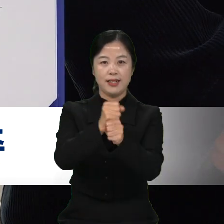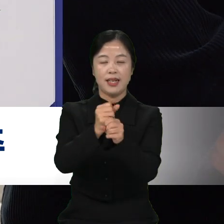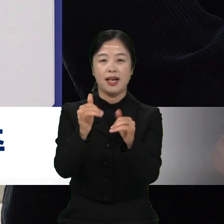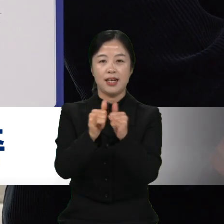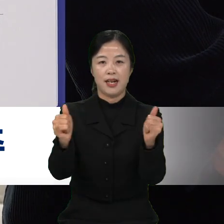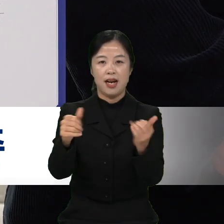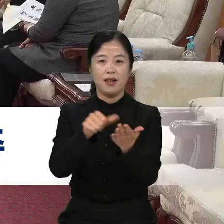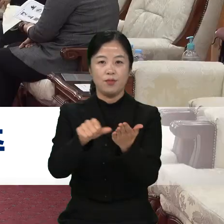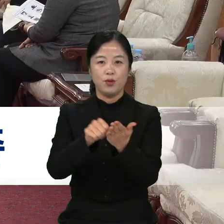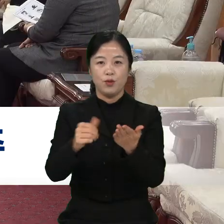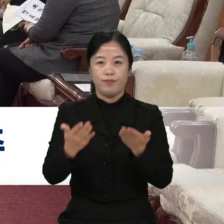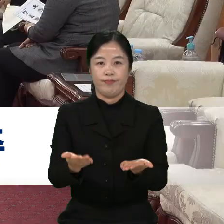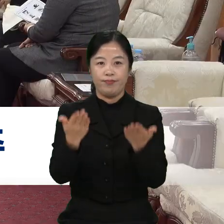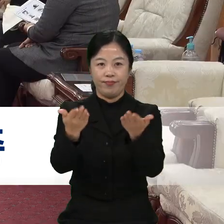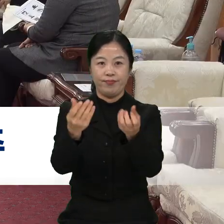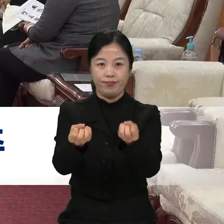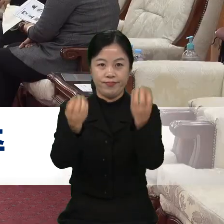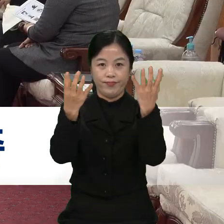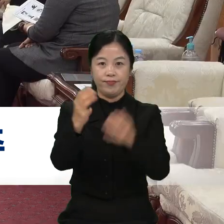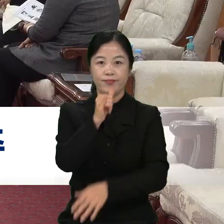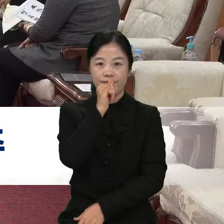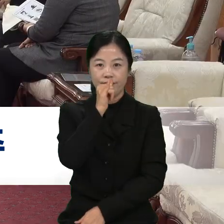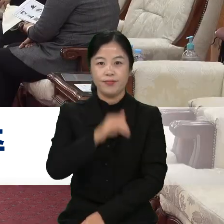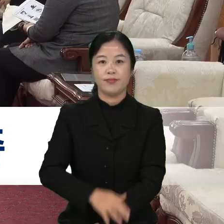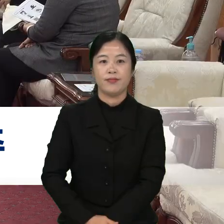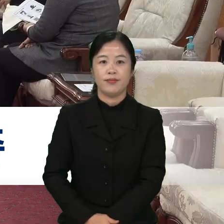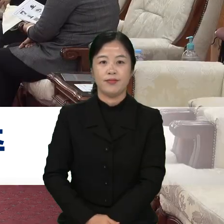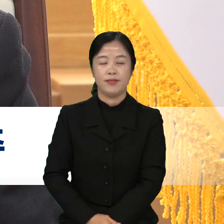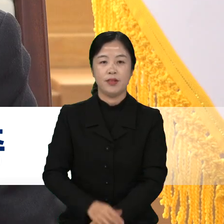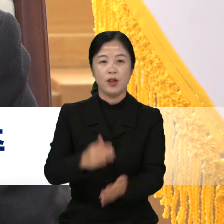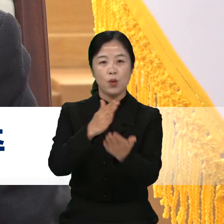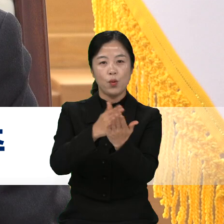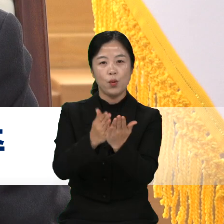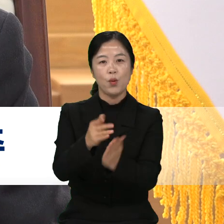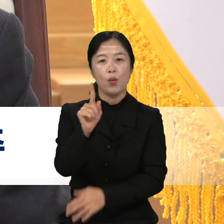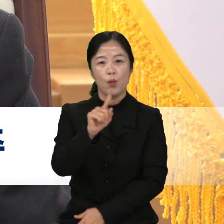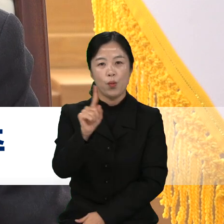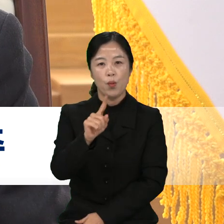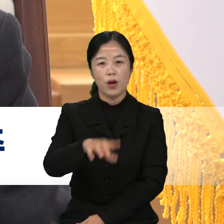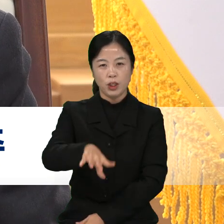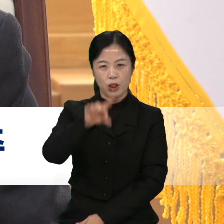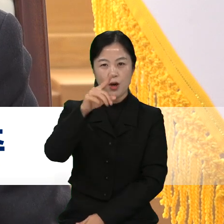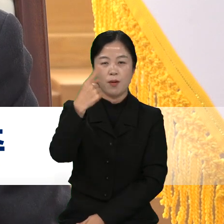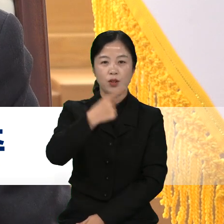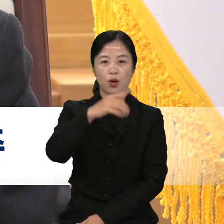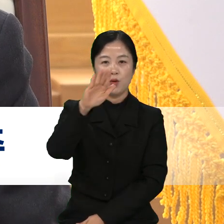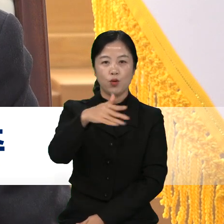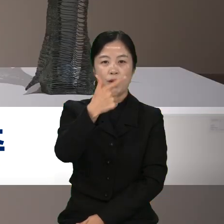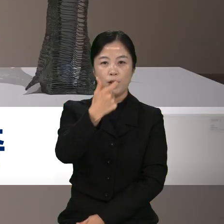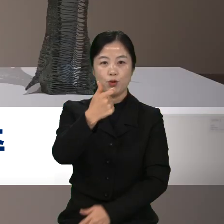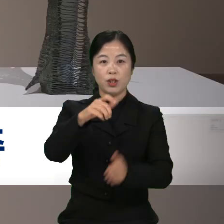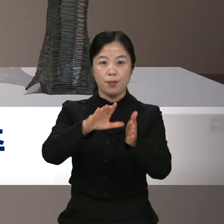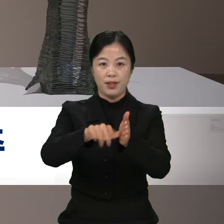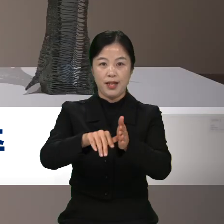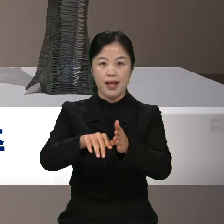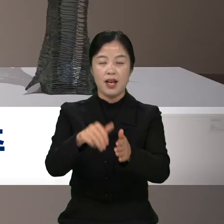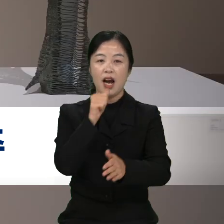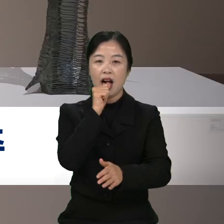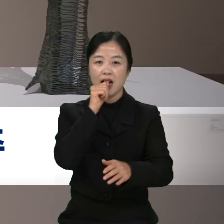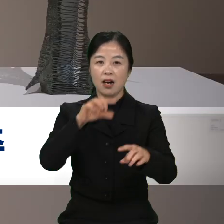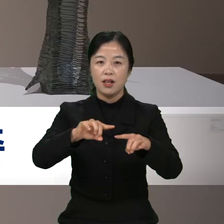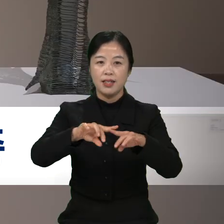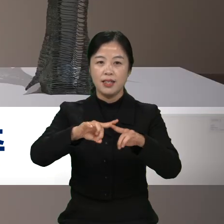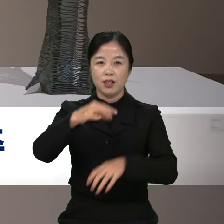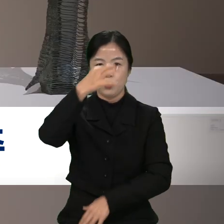있었습니다 용접 조각의 산증인 최병상 작가는 출품작중 본인의 초기작인 1960년대